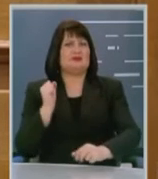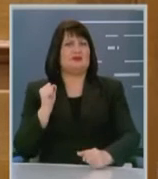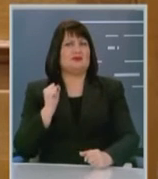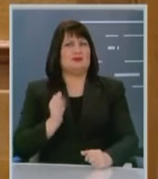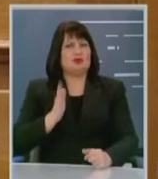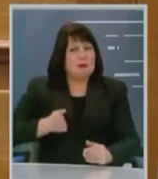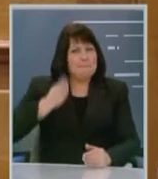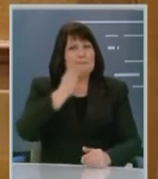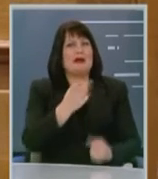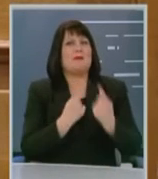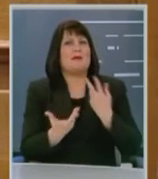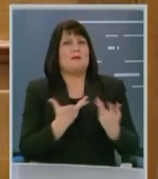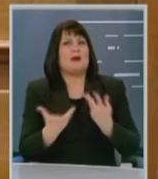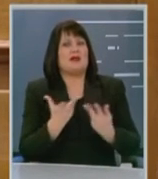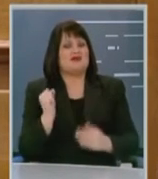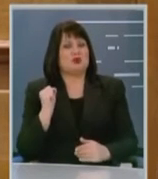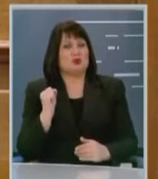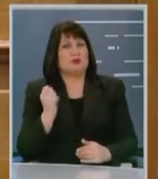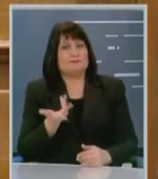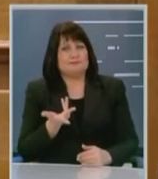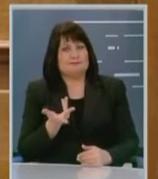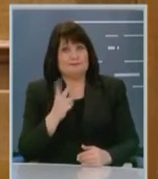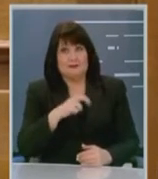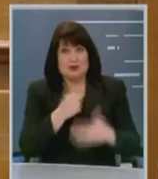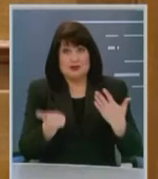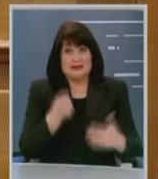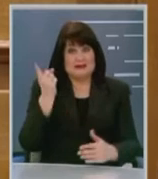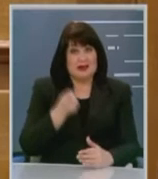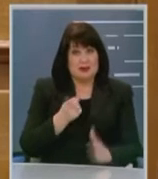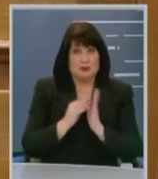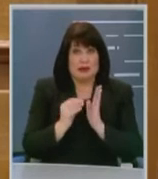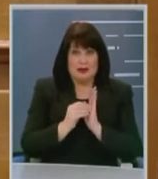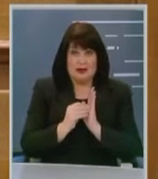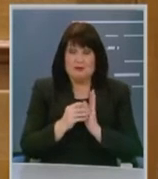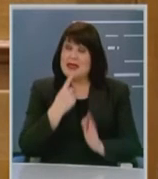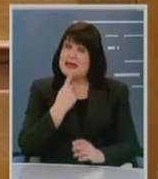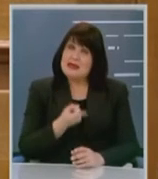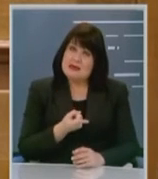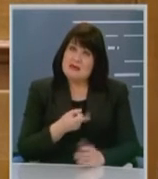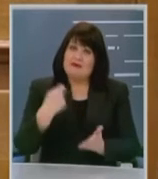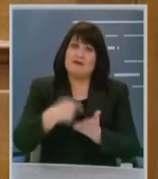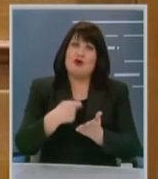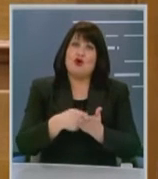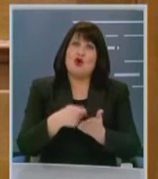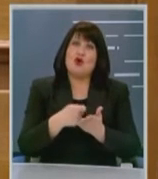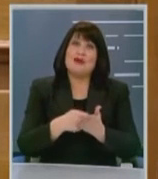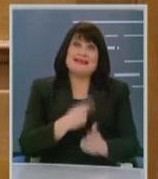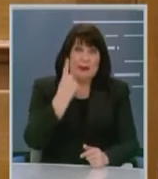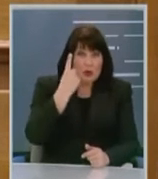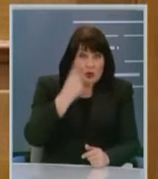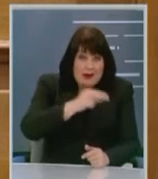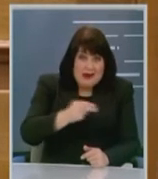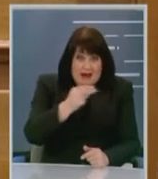να διαπραγματευτούμε. Αυτό το 26% για παράδειγμα που έλεγε φορολόγηση από το πρώτο ευρώ στο